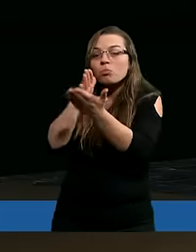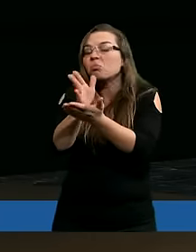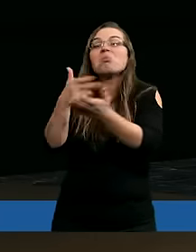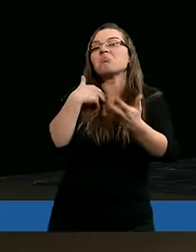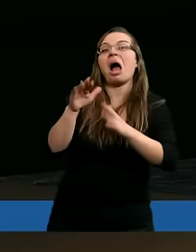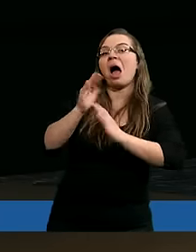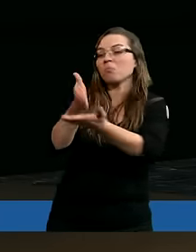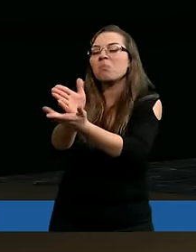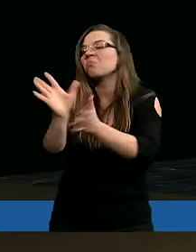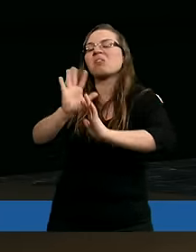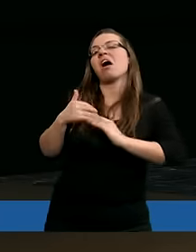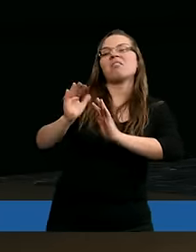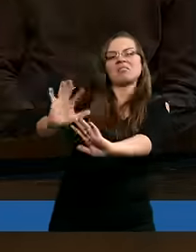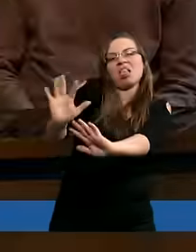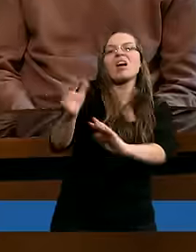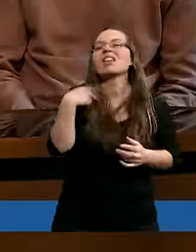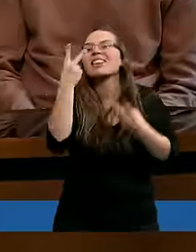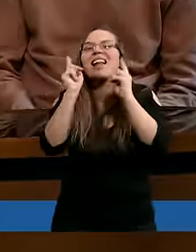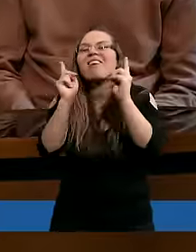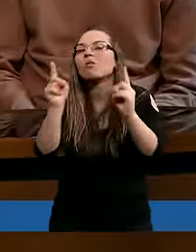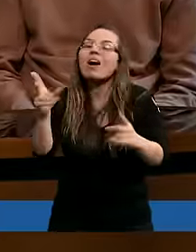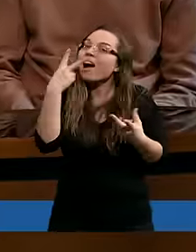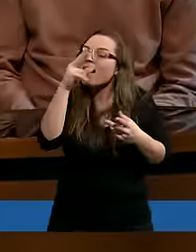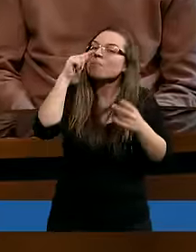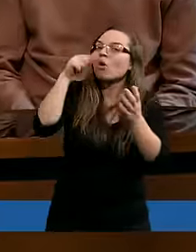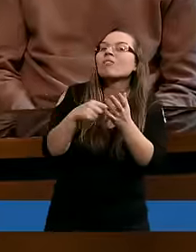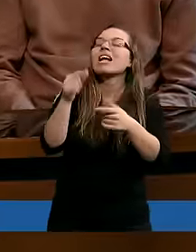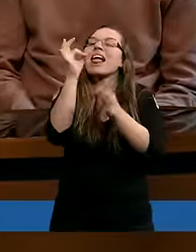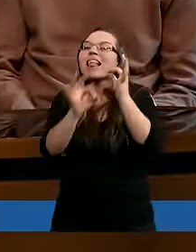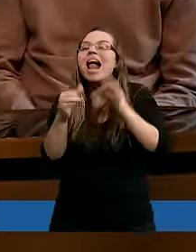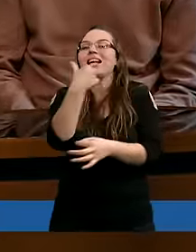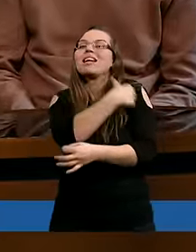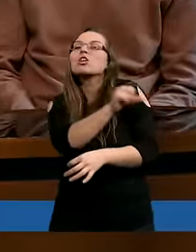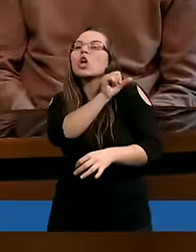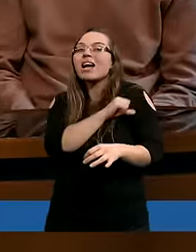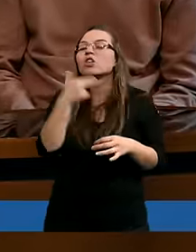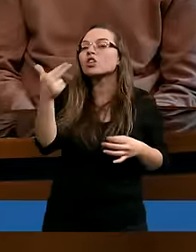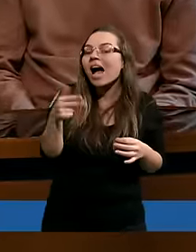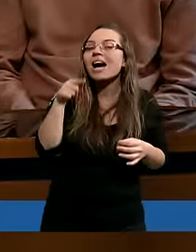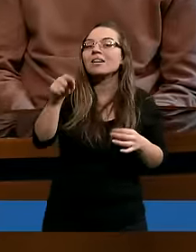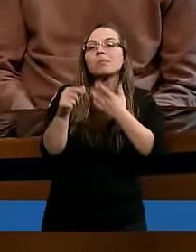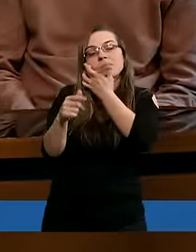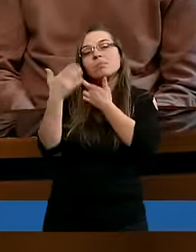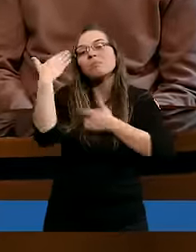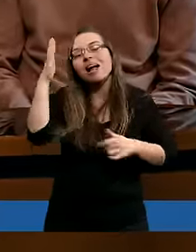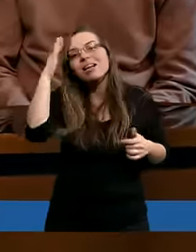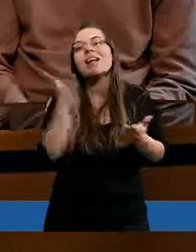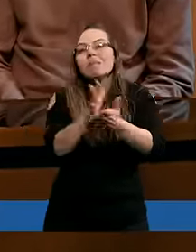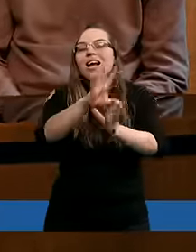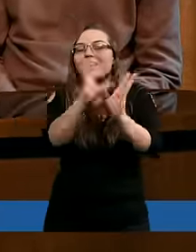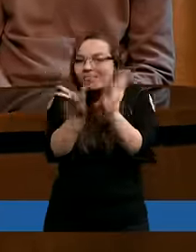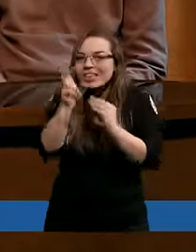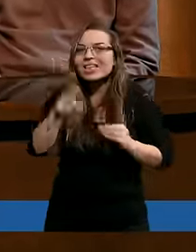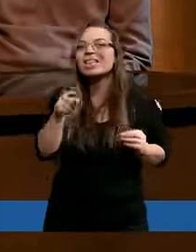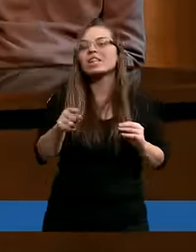nich, nie zwracają w ogóle na nich uwagi. A czy taki idealny chrześcijanin, pielgrzym będzie znany przez wszystkich?